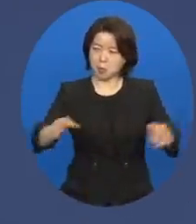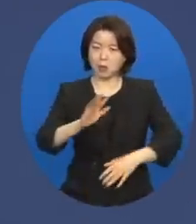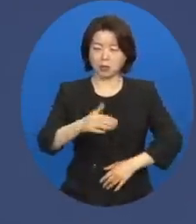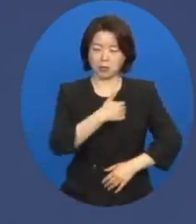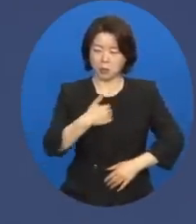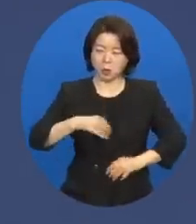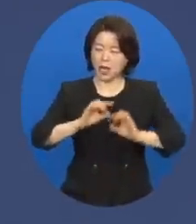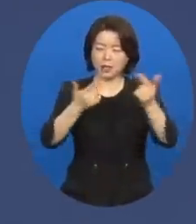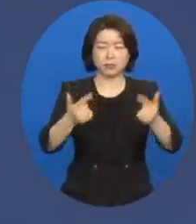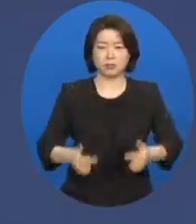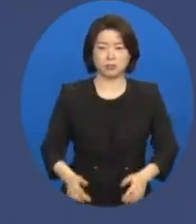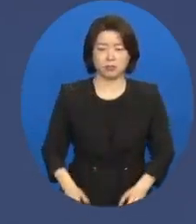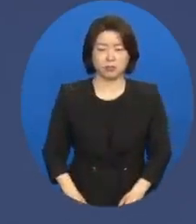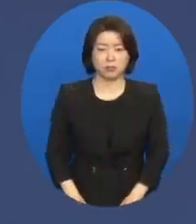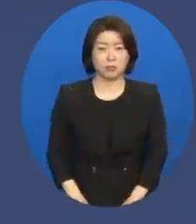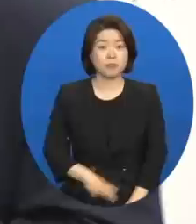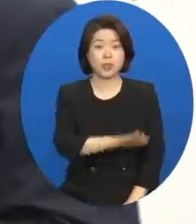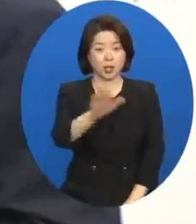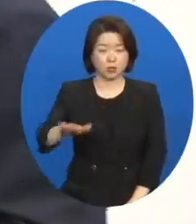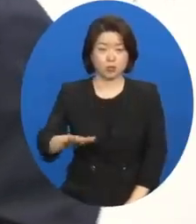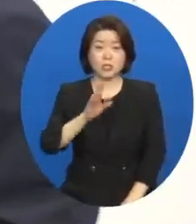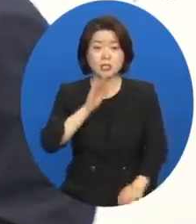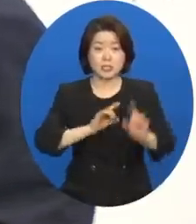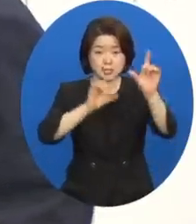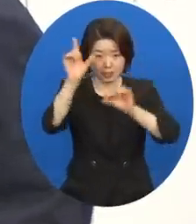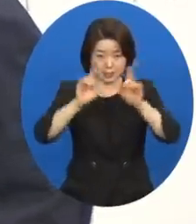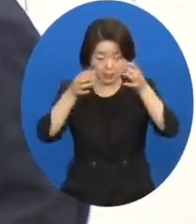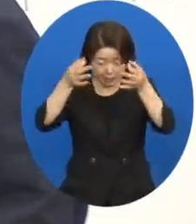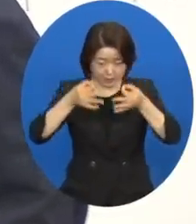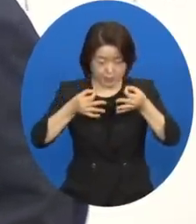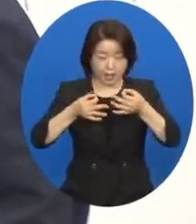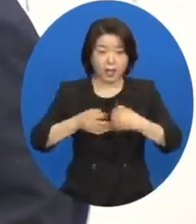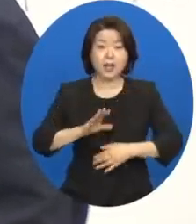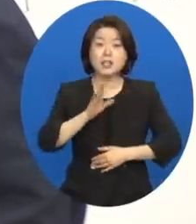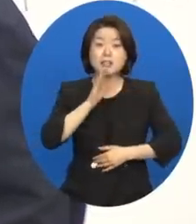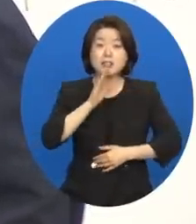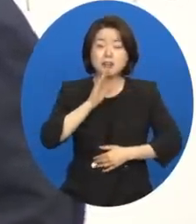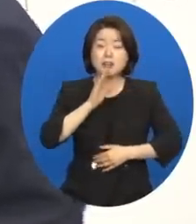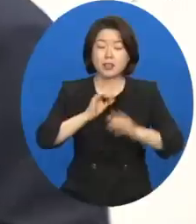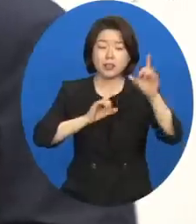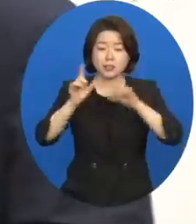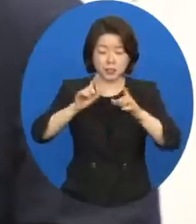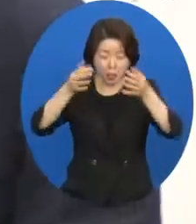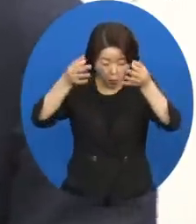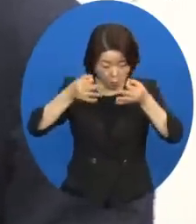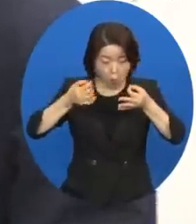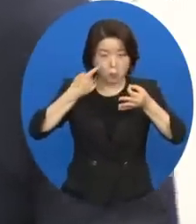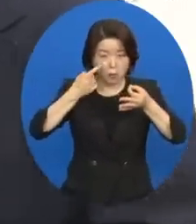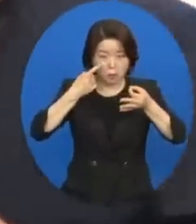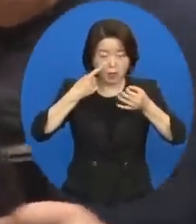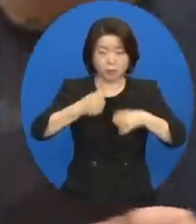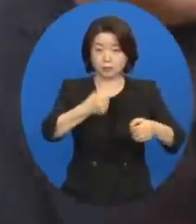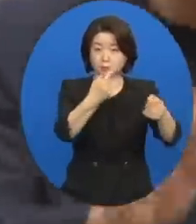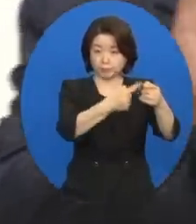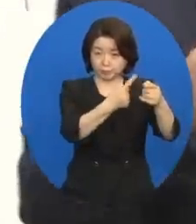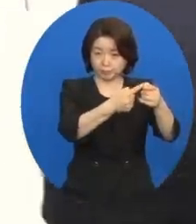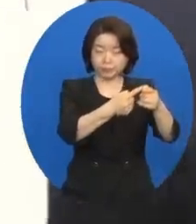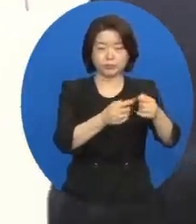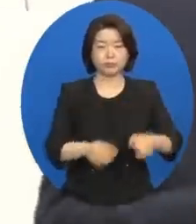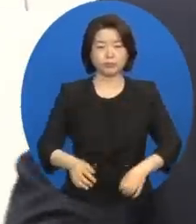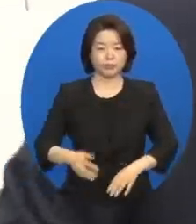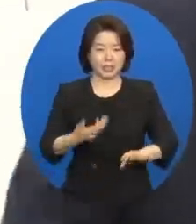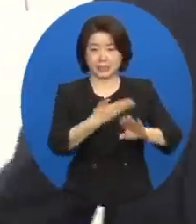여유가 있는 게 아니거든요. 우리의 실상, 우리의 현재적 실상을 가만히 보면 첫 번째, 다른